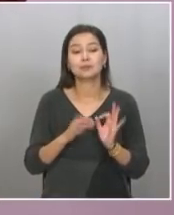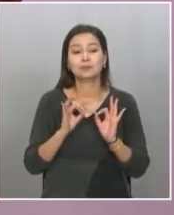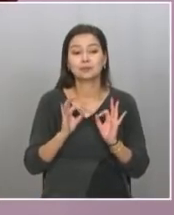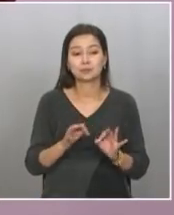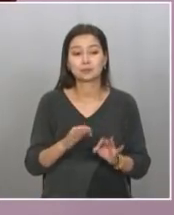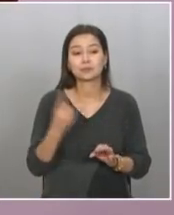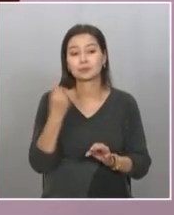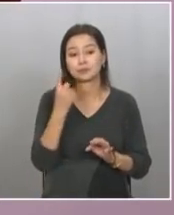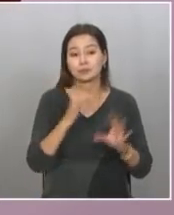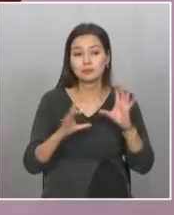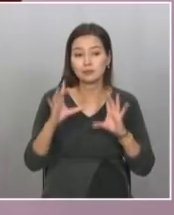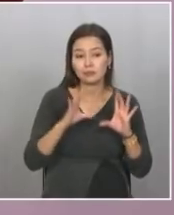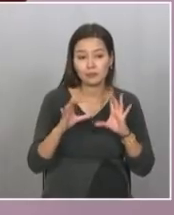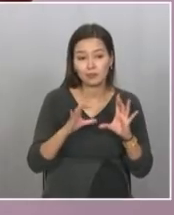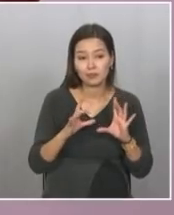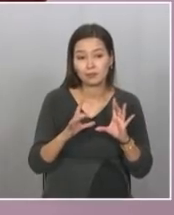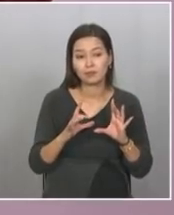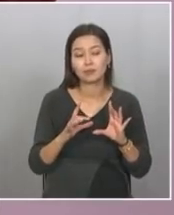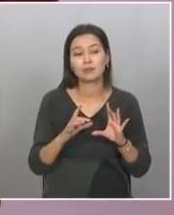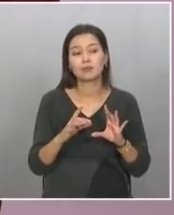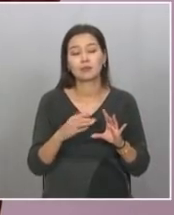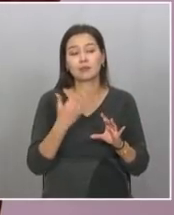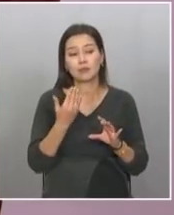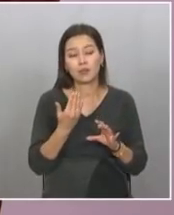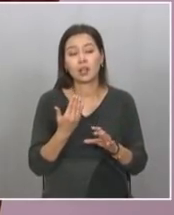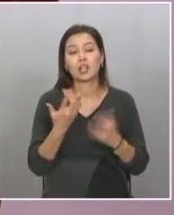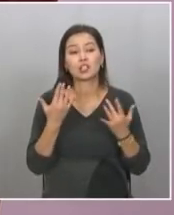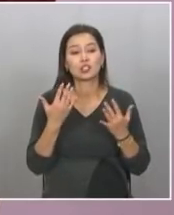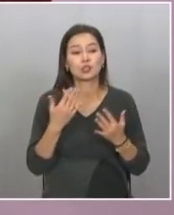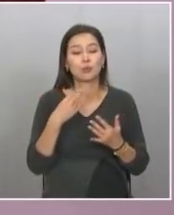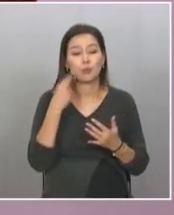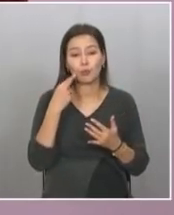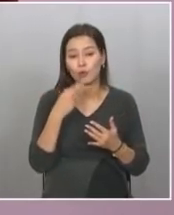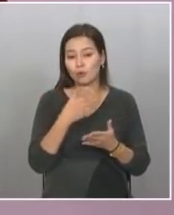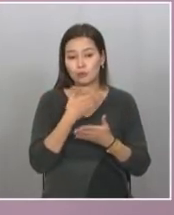Бірінші дөңгелектің неше бөлігі боялмаған балалар?